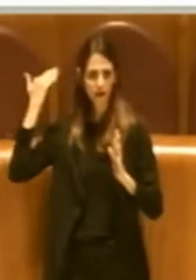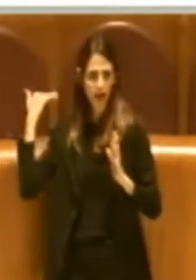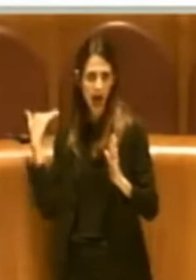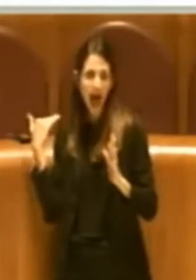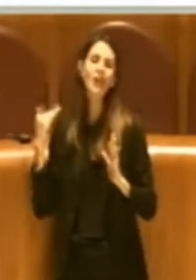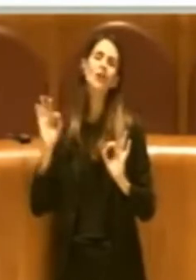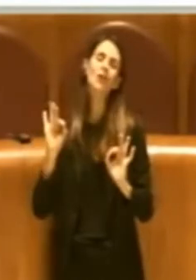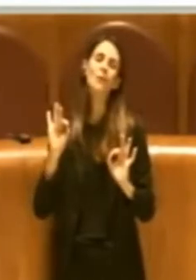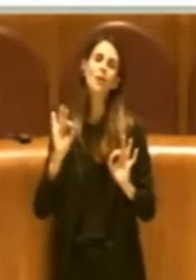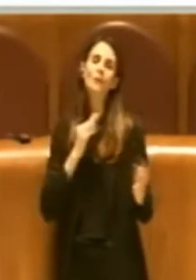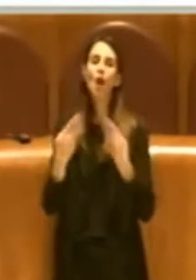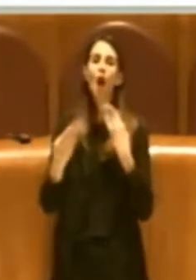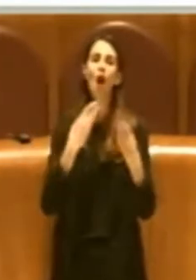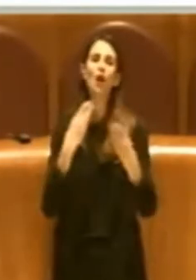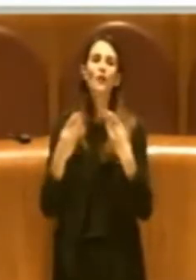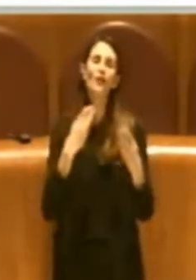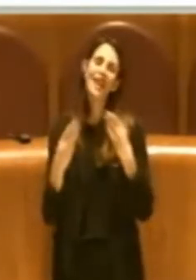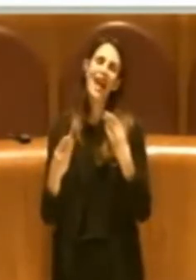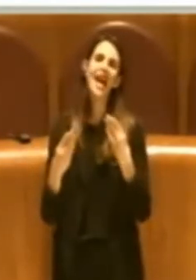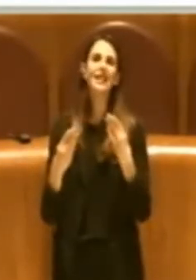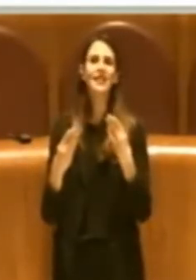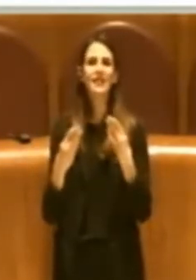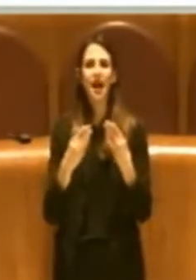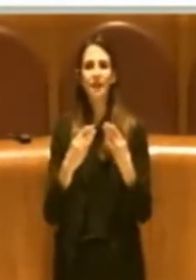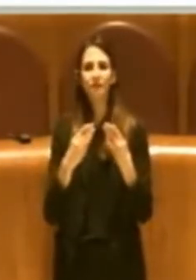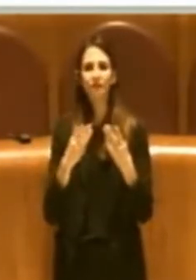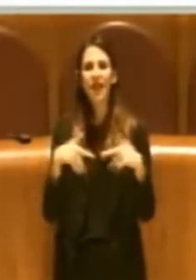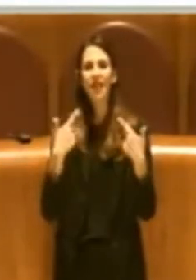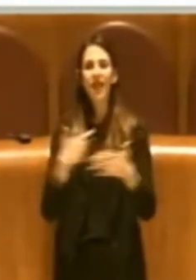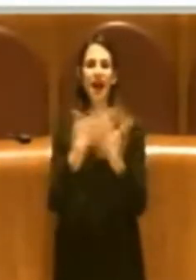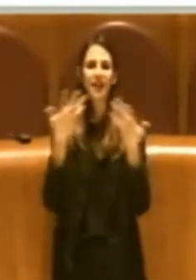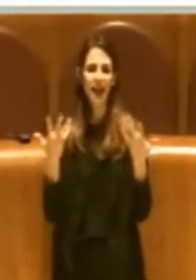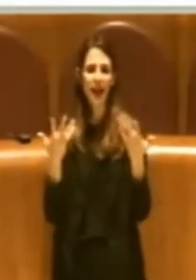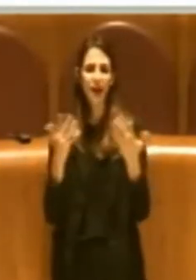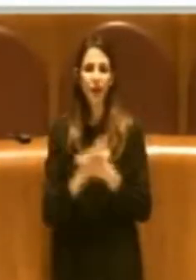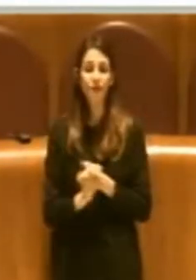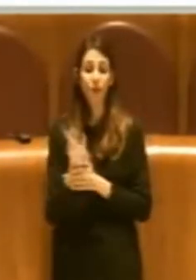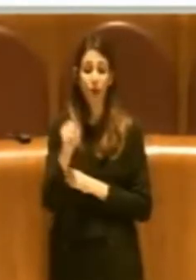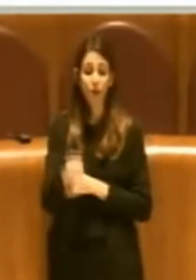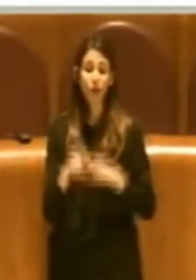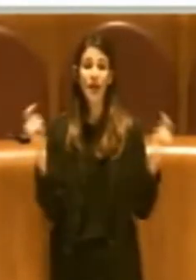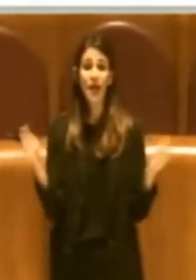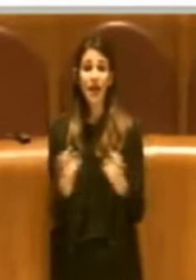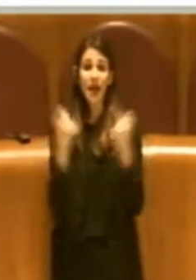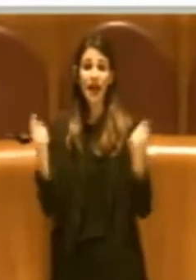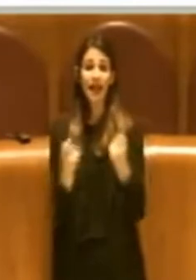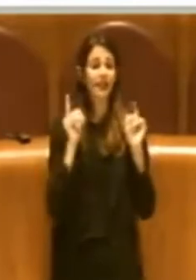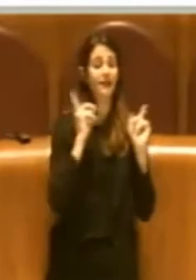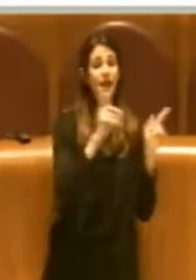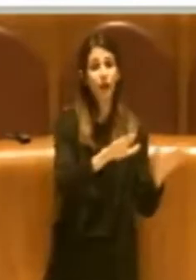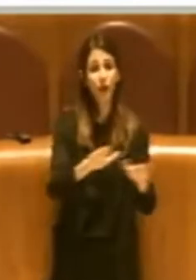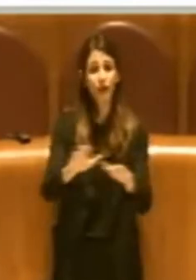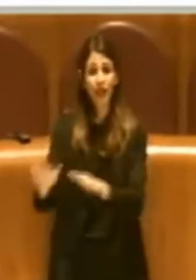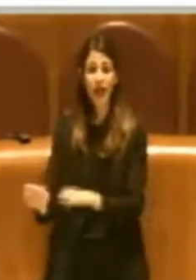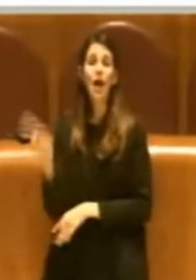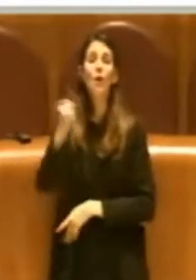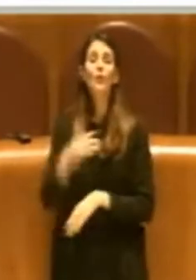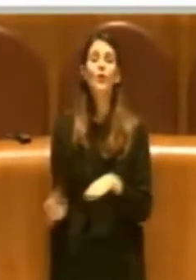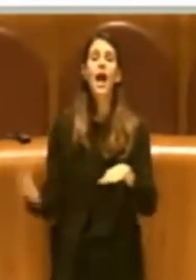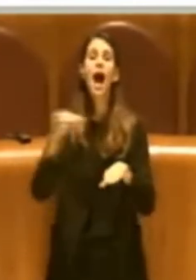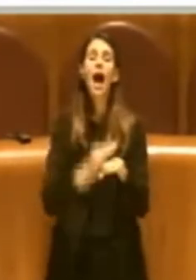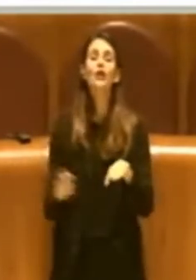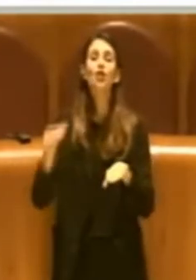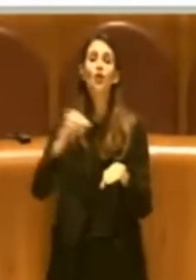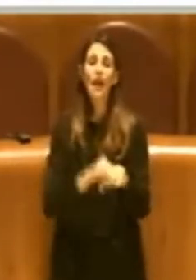di servizi per chiarire le singole situazioni delle attività, ma anche per provvedere a un aggiornamento del piano di settore e a